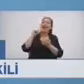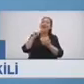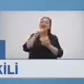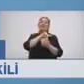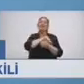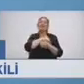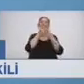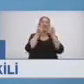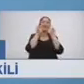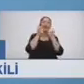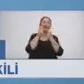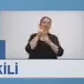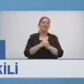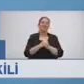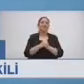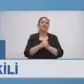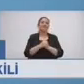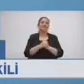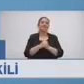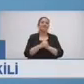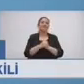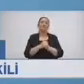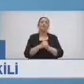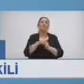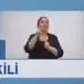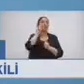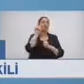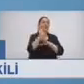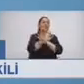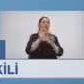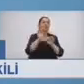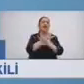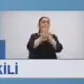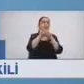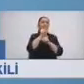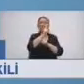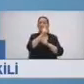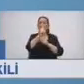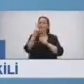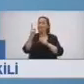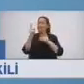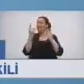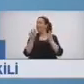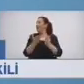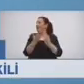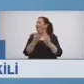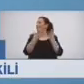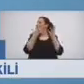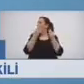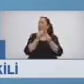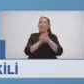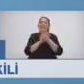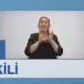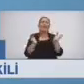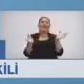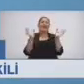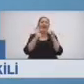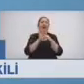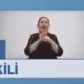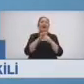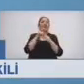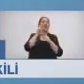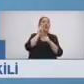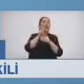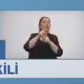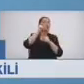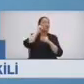dikkat etmesi gerekmektedir. Kuşkusuz her bireyin ya da yöneticinin olup bitenler ile alakalı görüş ve